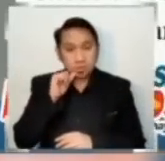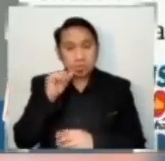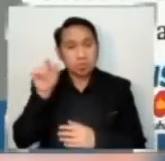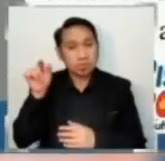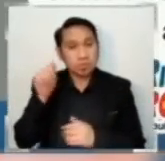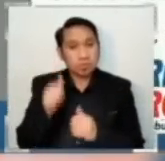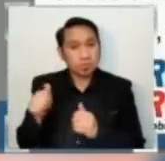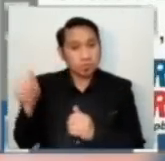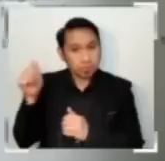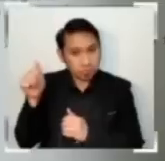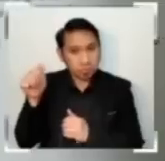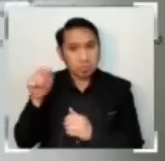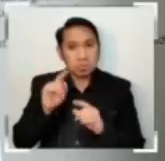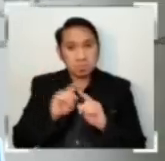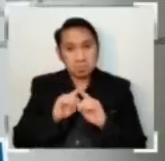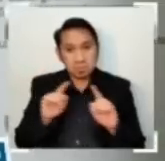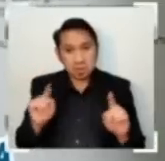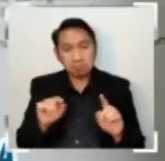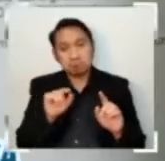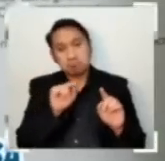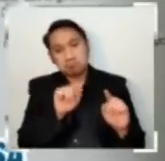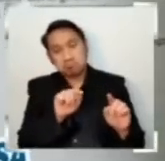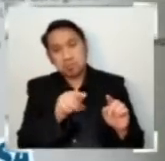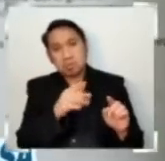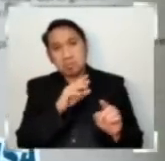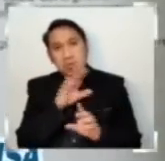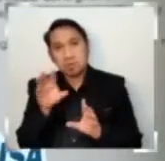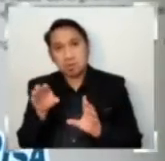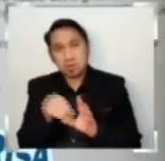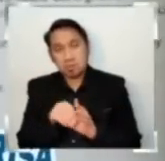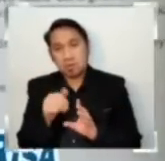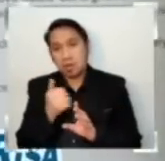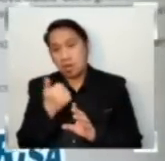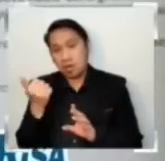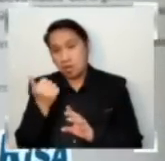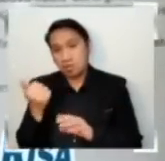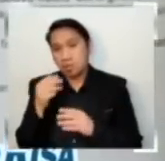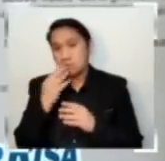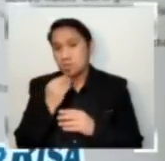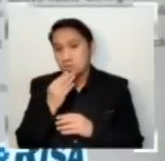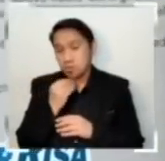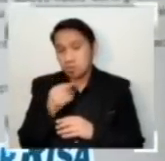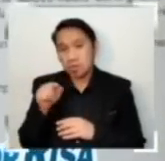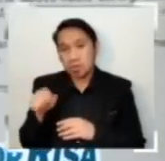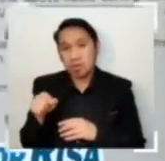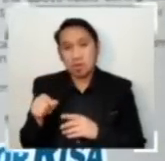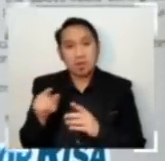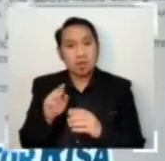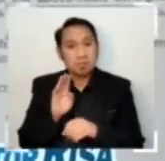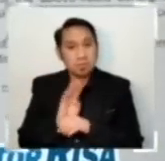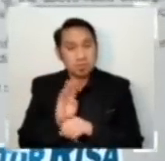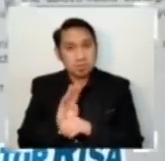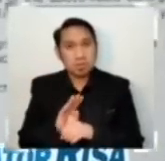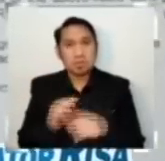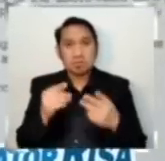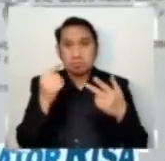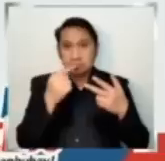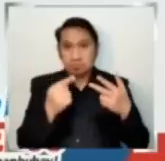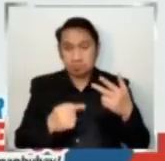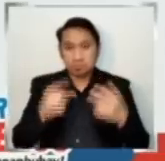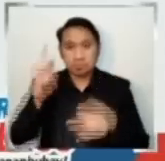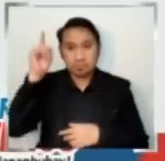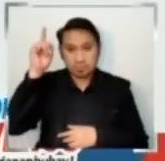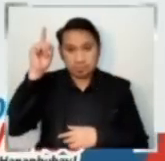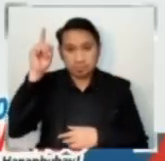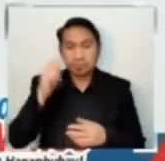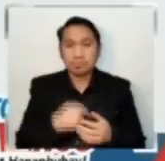halip, itinuro umano sila sa 3 accredited sugar traders, ang All Asian Counter Trade, Sukden Philippines at Edison Lee Marketing.